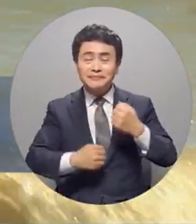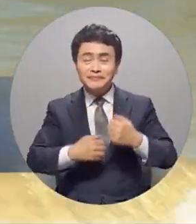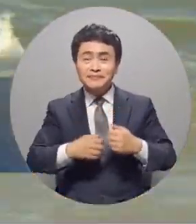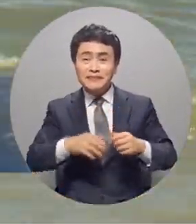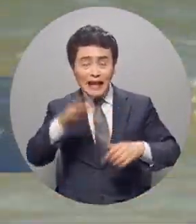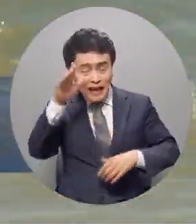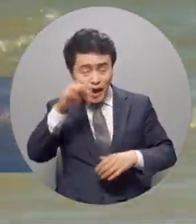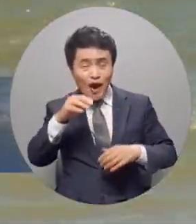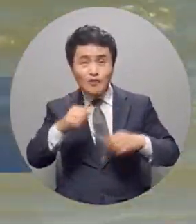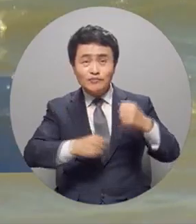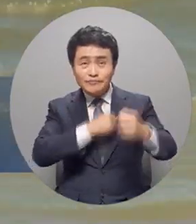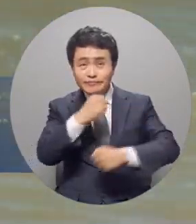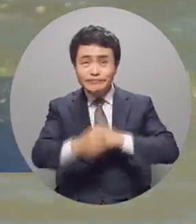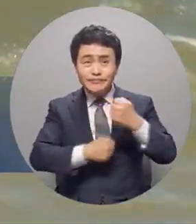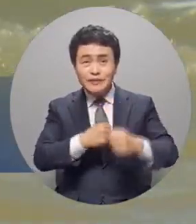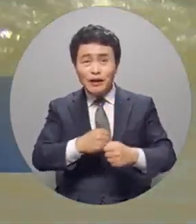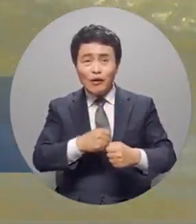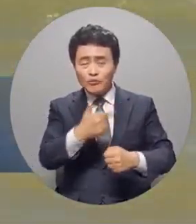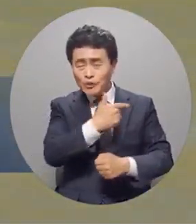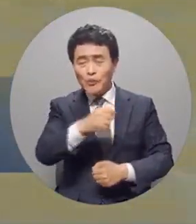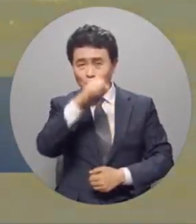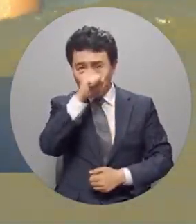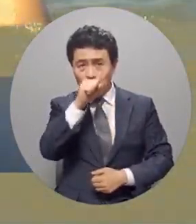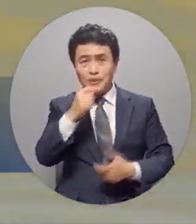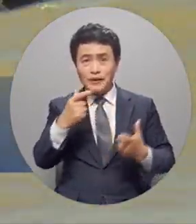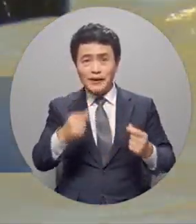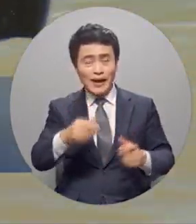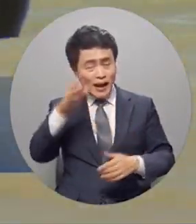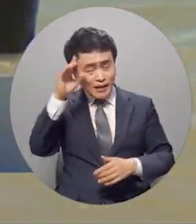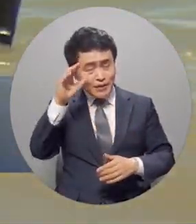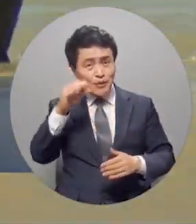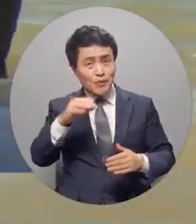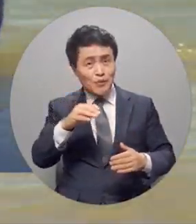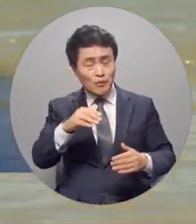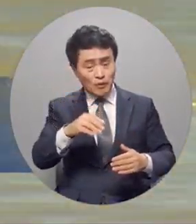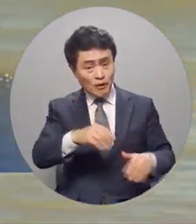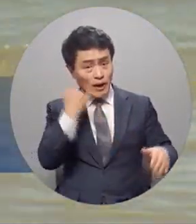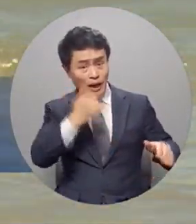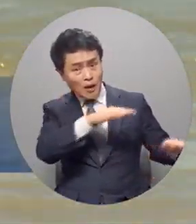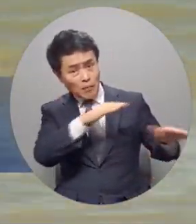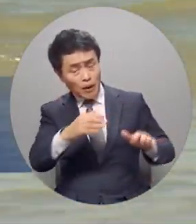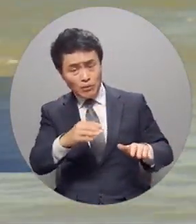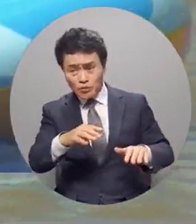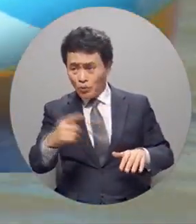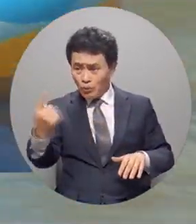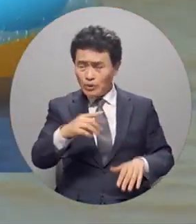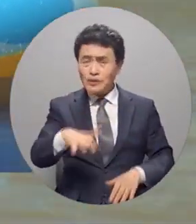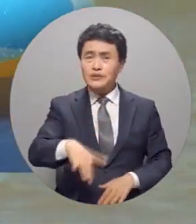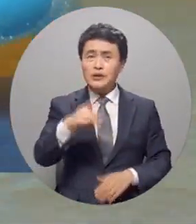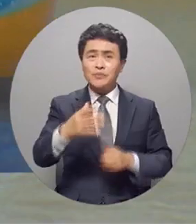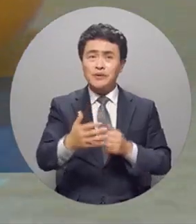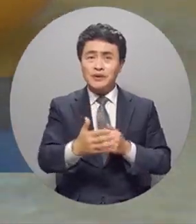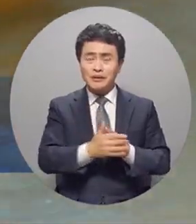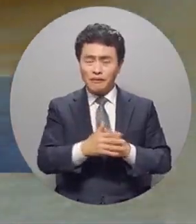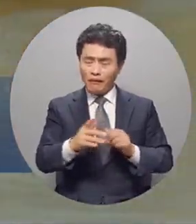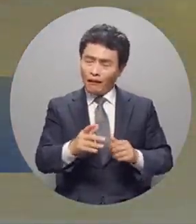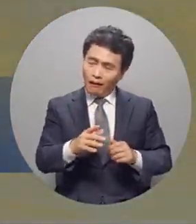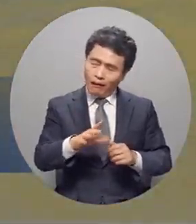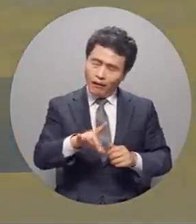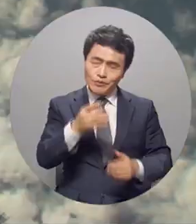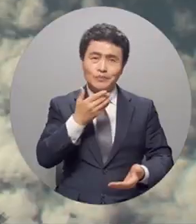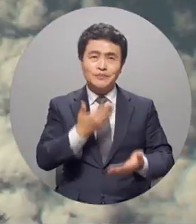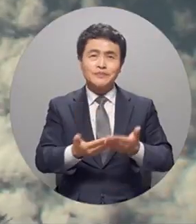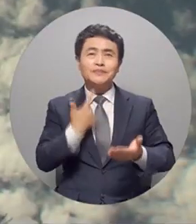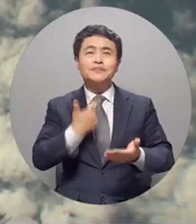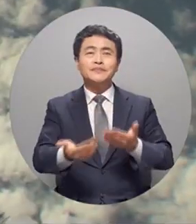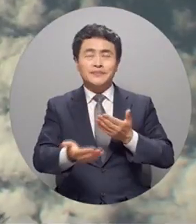뛸 수 있게 하는 게 이게 너무 좋은 것 같아요. 강아지를 데리고 이렇게 바다나 이런 데 온 게 처음이어서 저희도 색다른 경험을 하는 것